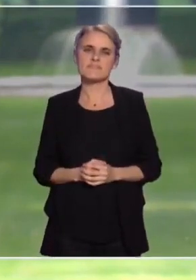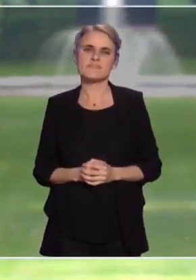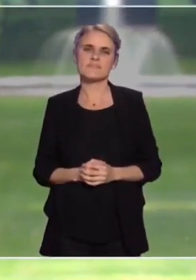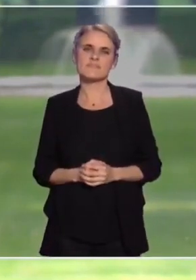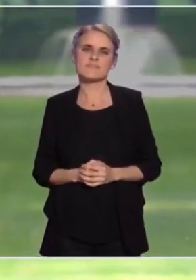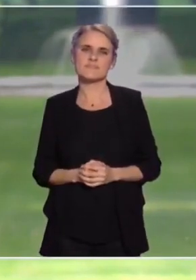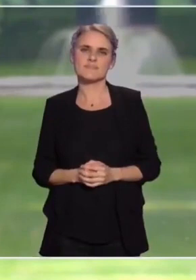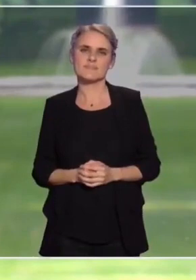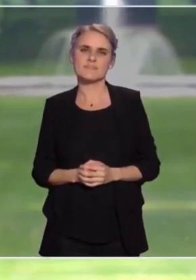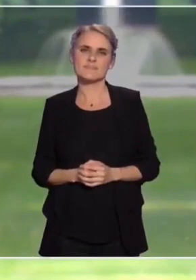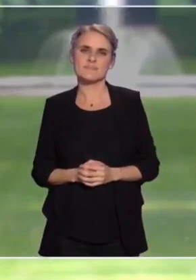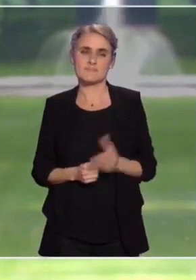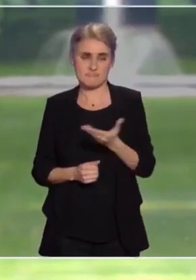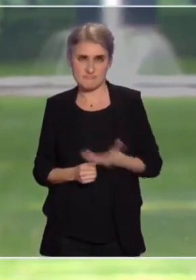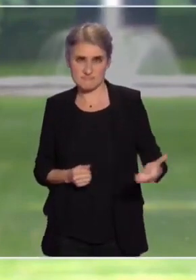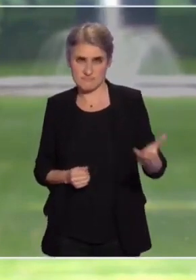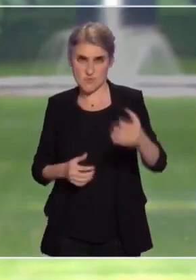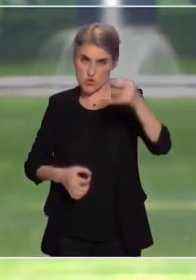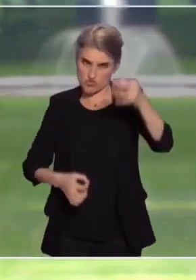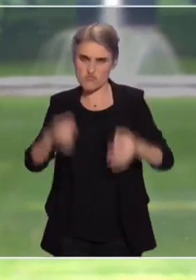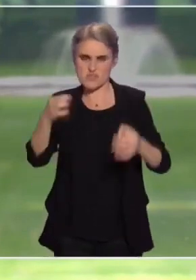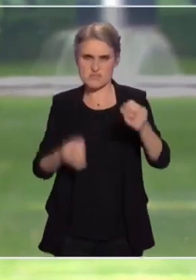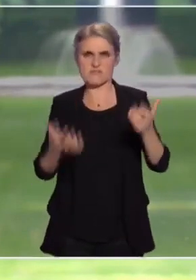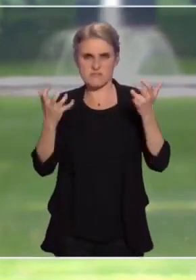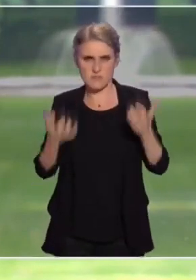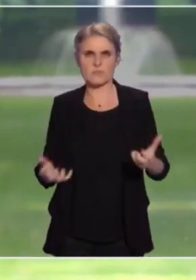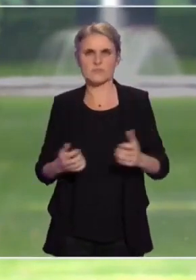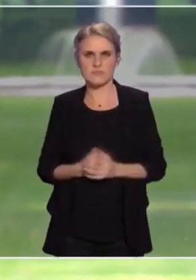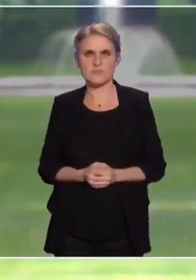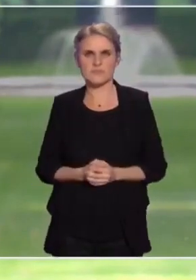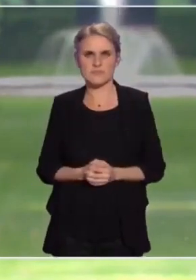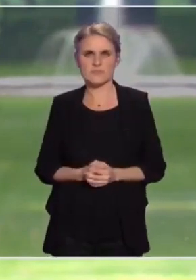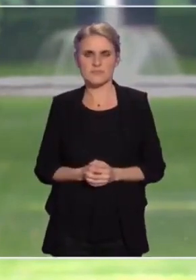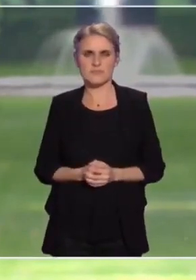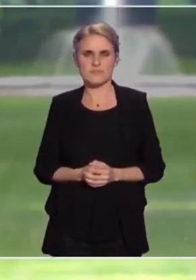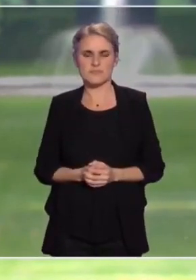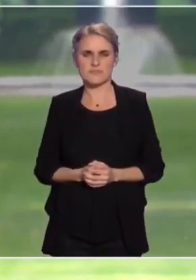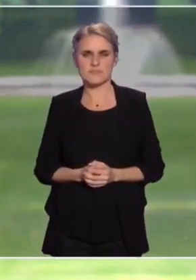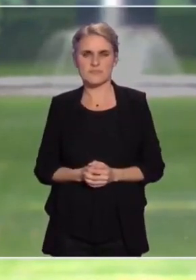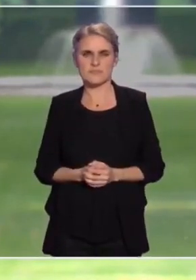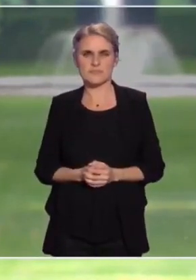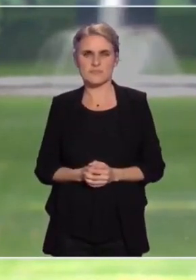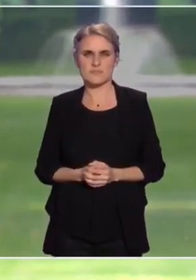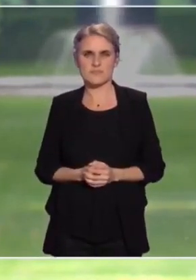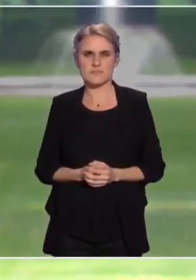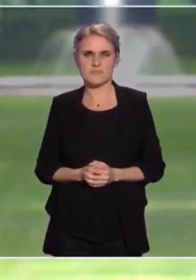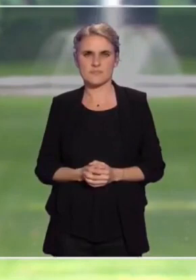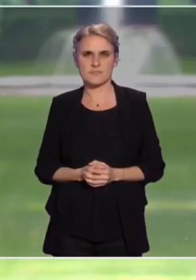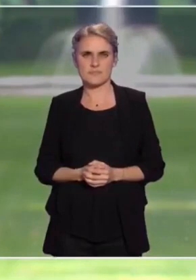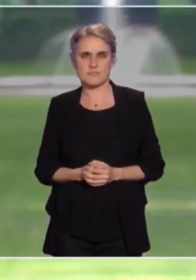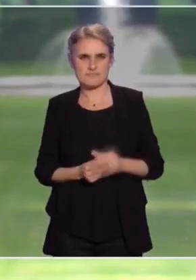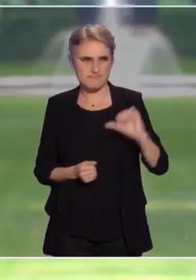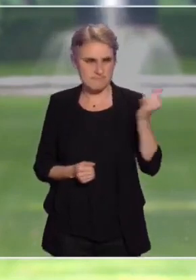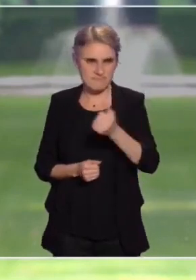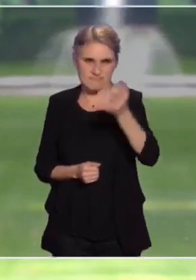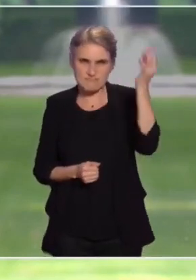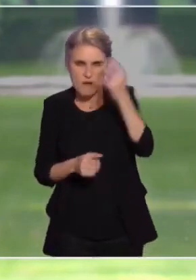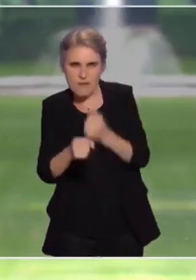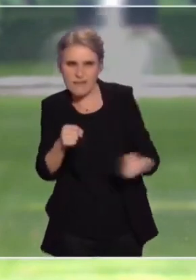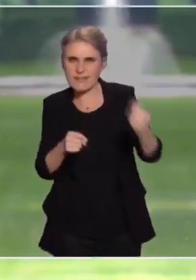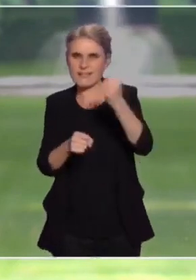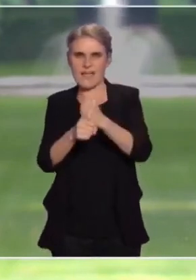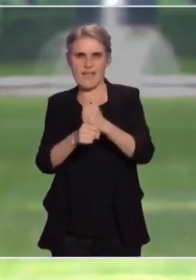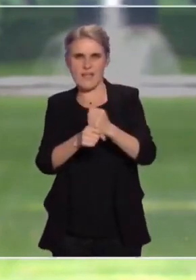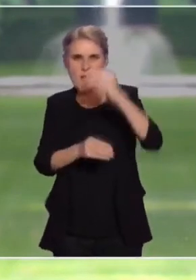notre volonté de justice notre apa site et de créer pour dire et